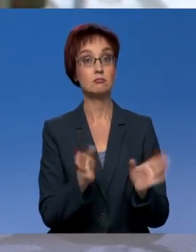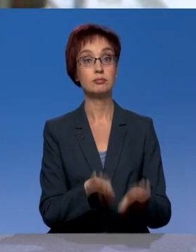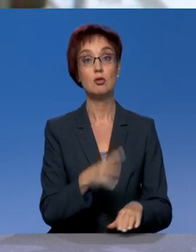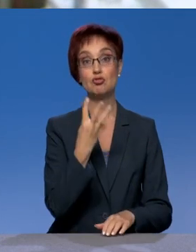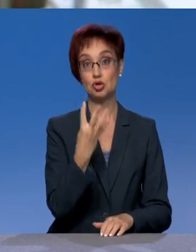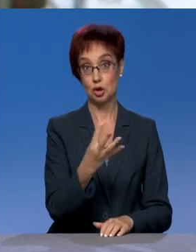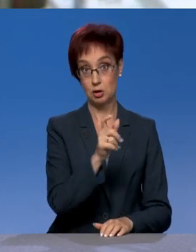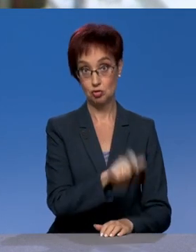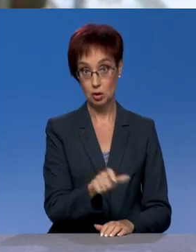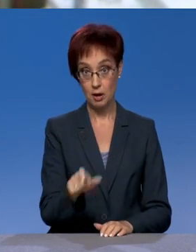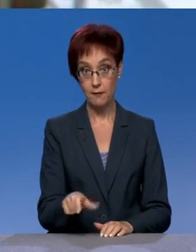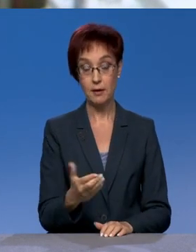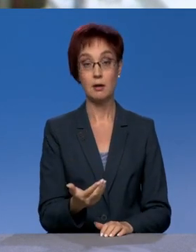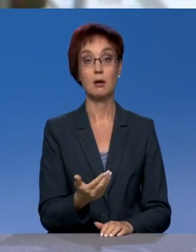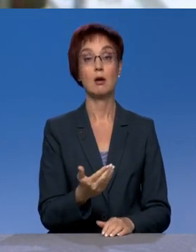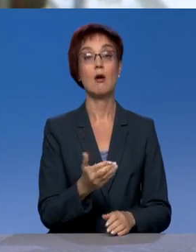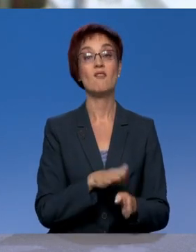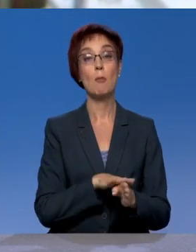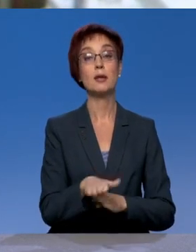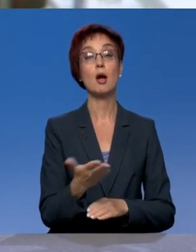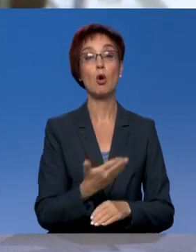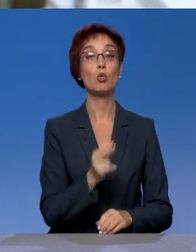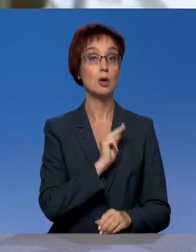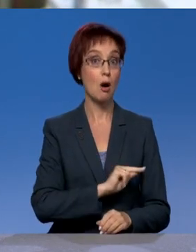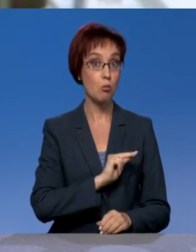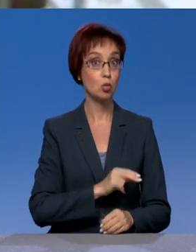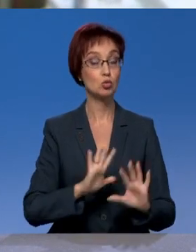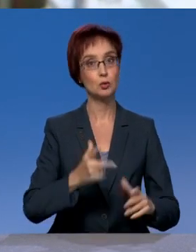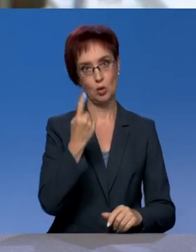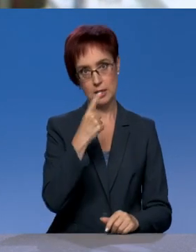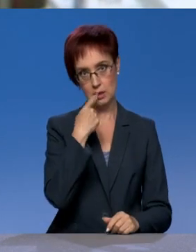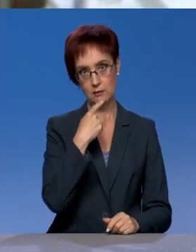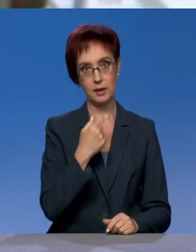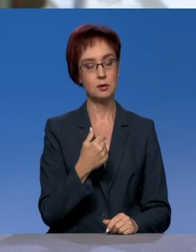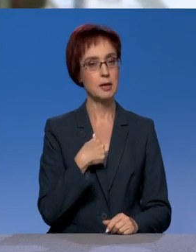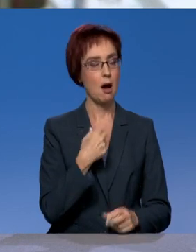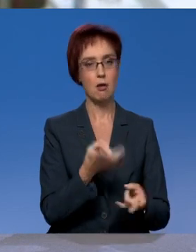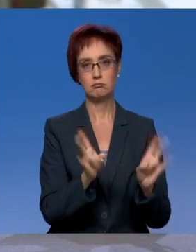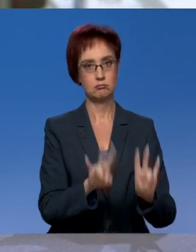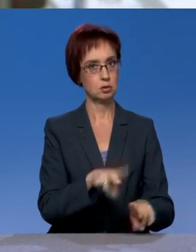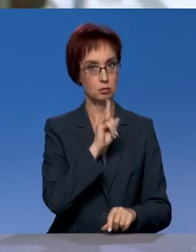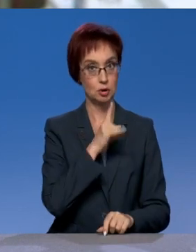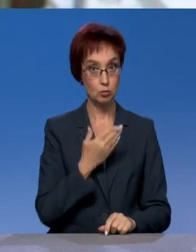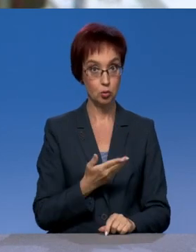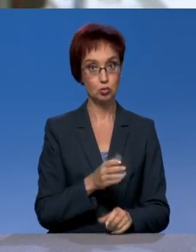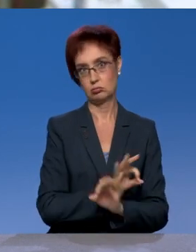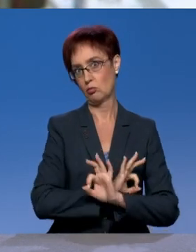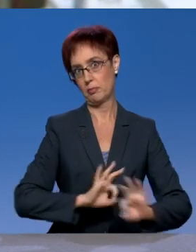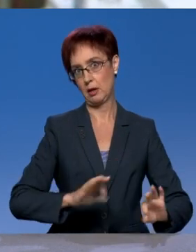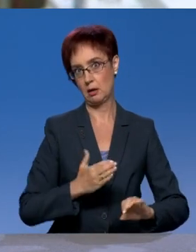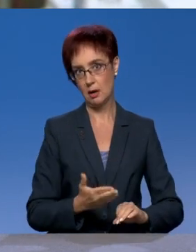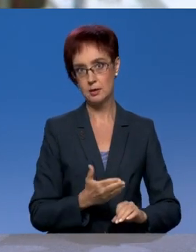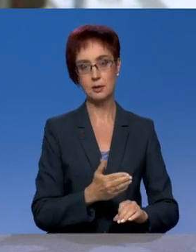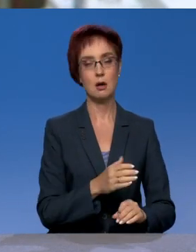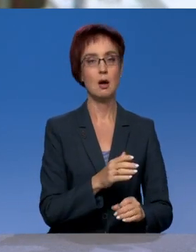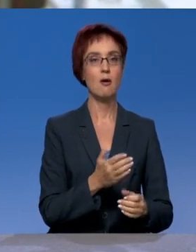работу, один из них говорит, я не останусь. Да. Не останусь. Прекрасно. Значит, они бы выполняли 3-4 часа, а этого человека нет, они ее 5 часов будут